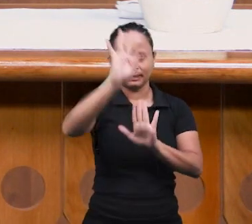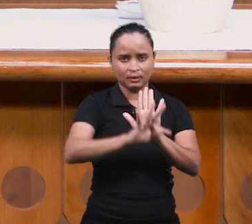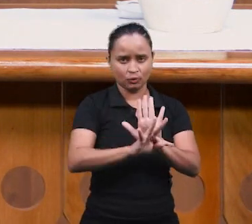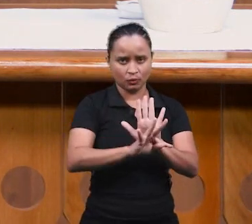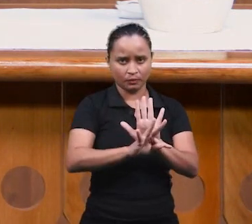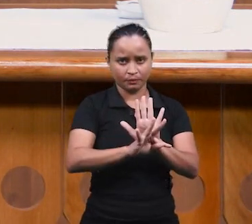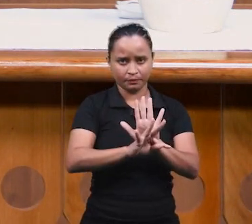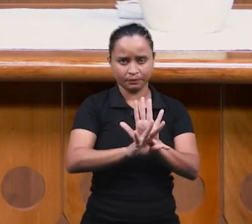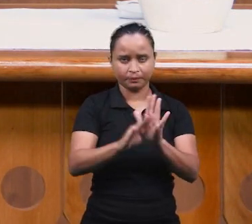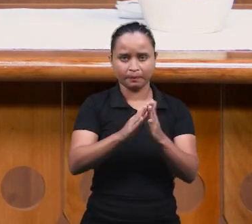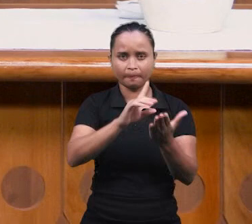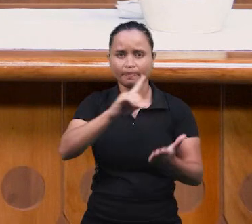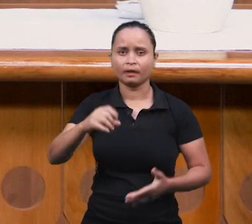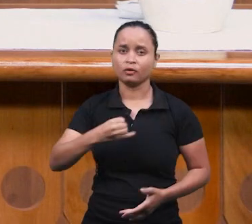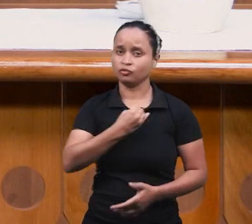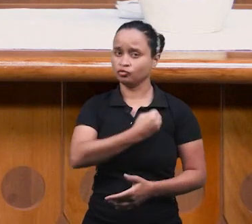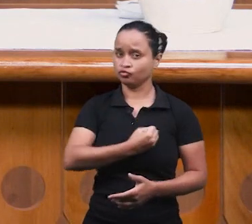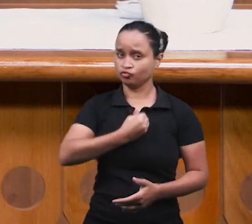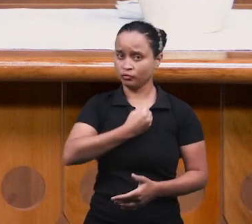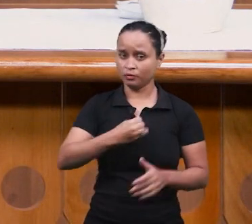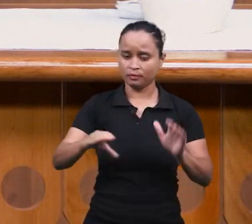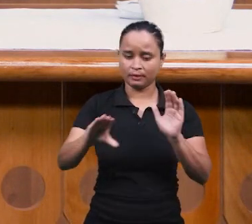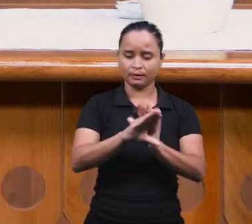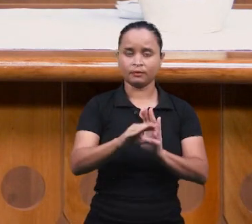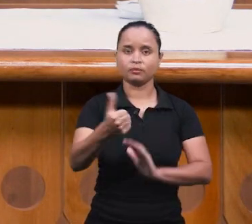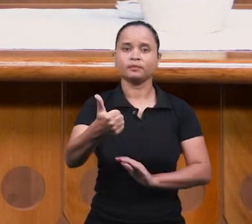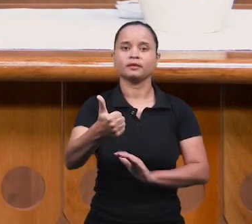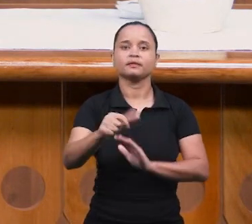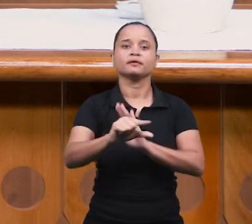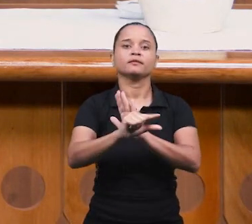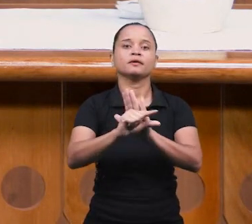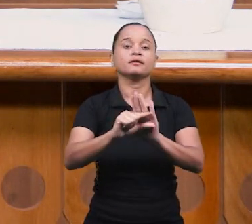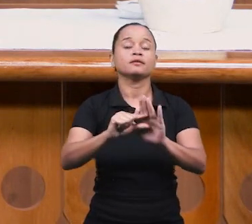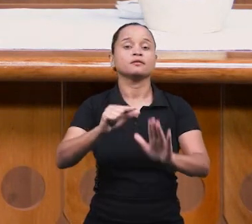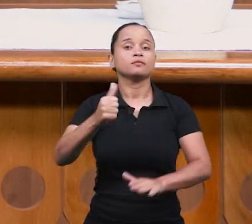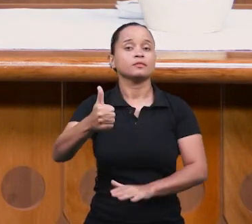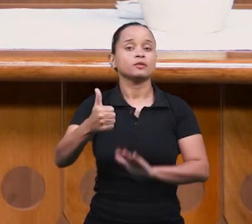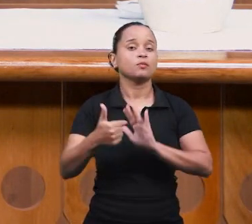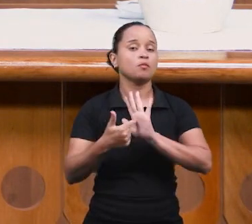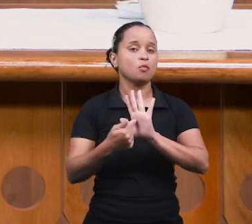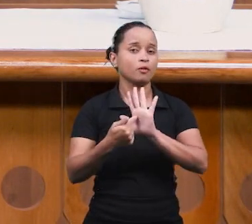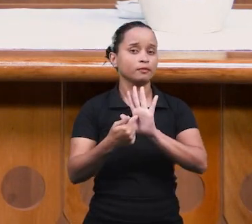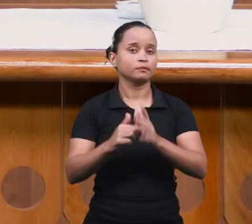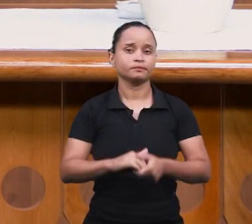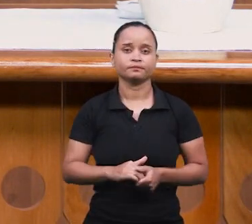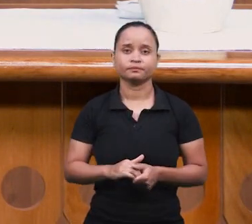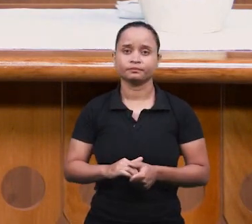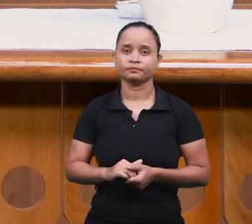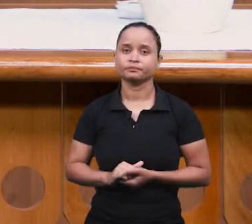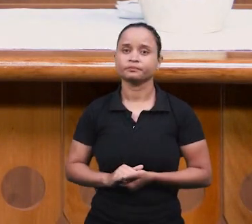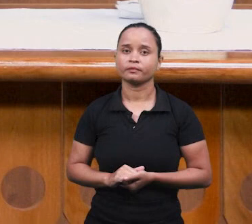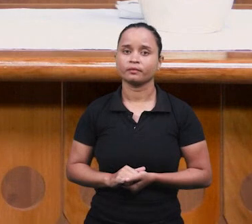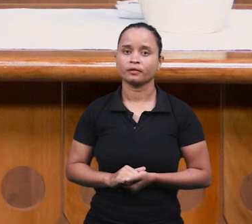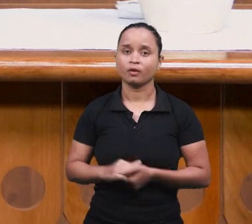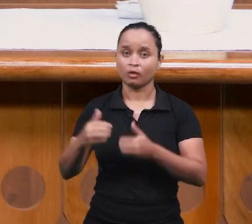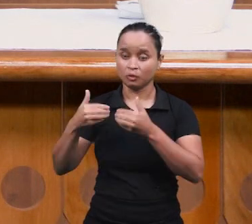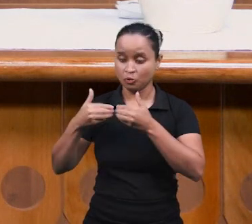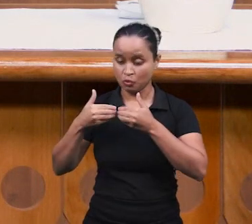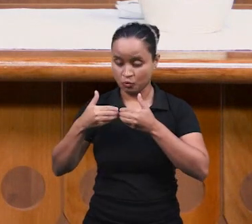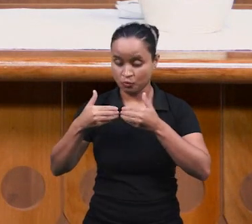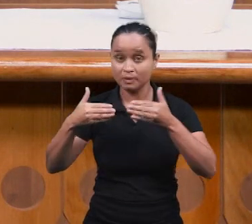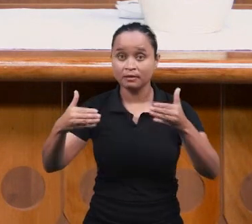parole dans l'évangile de Jean, chapitre 1er, verset 1er, qui nous dit: au début